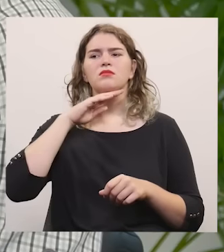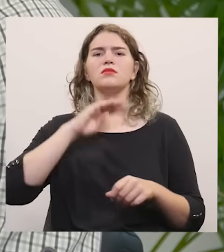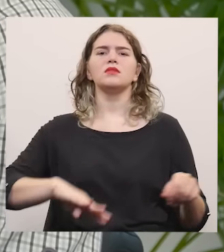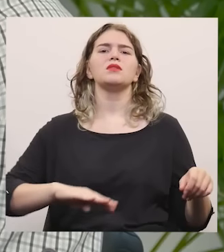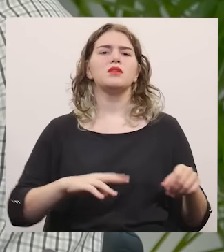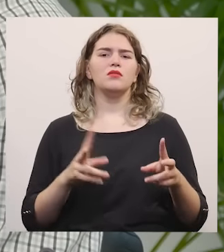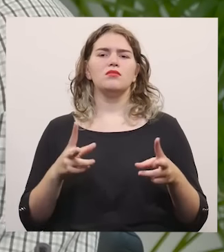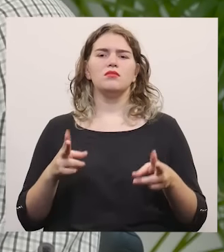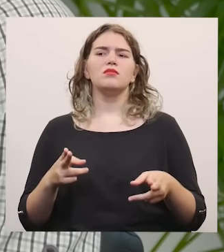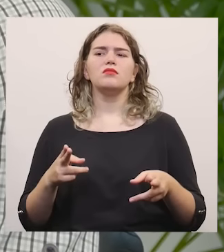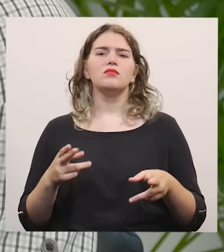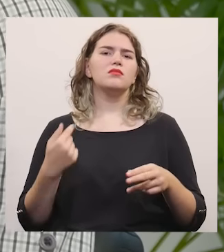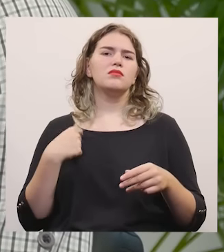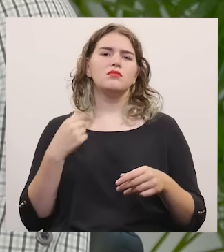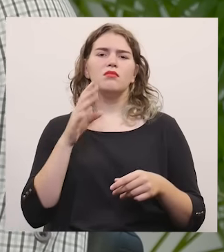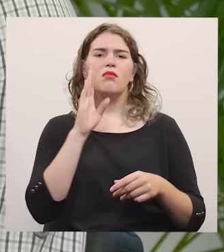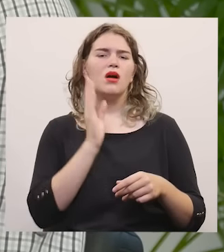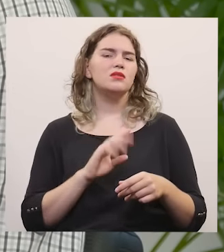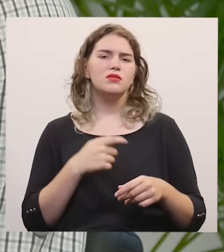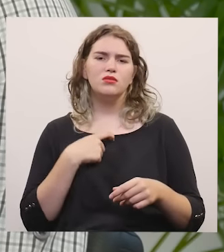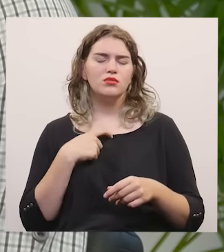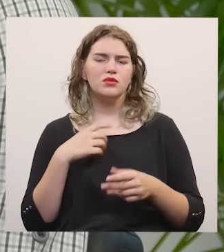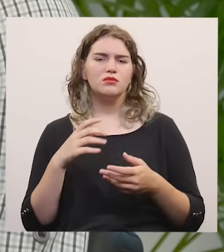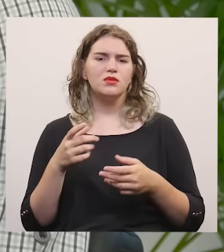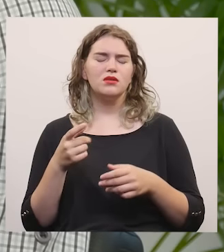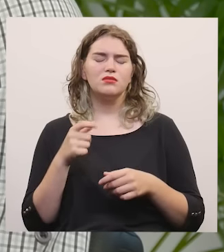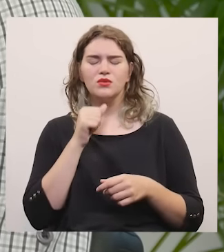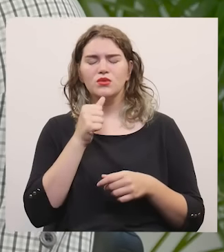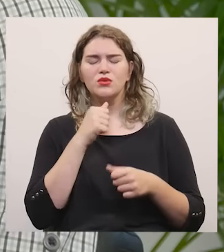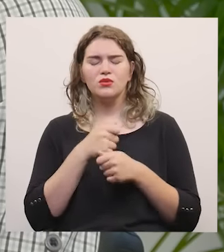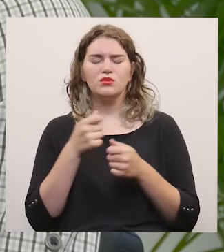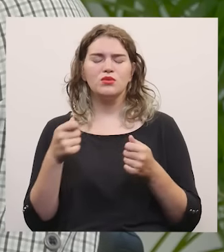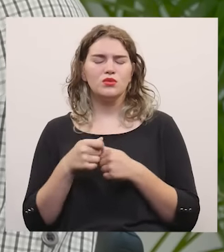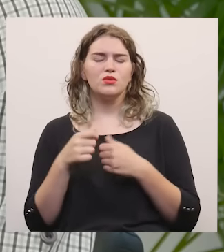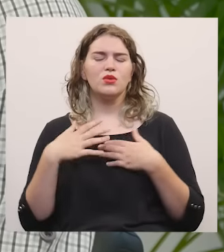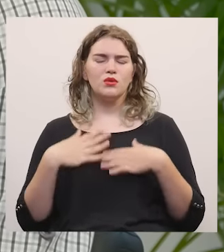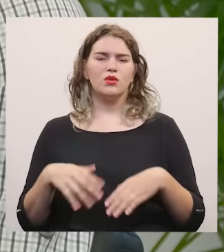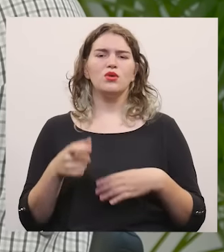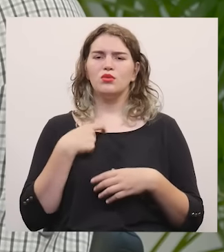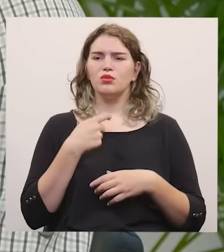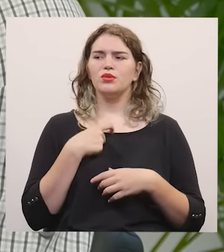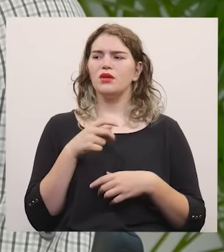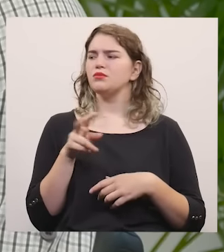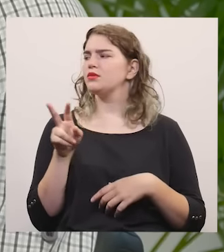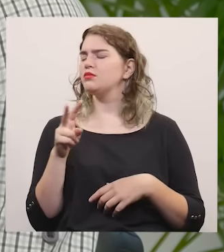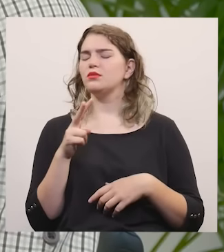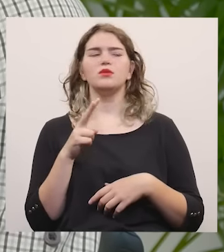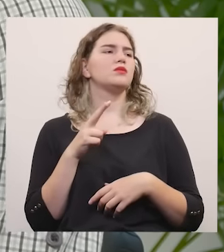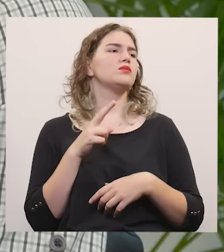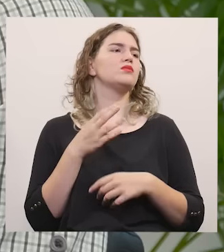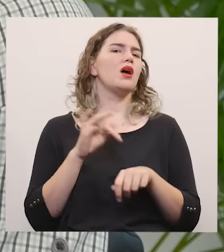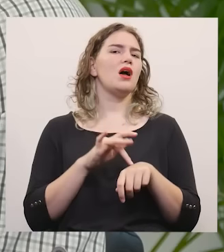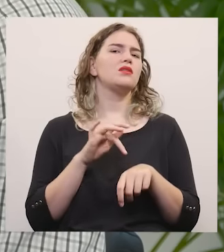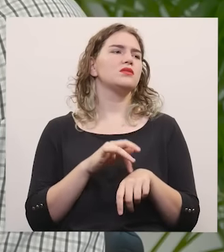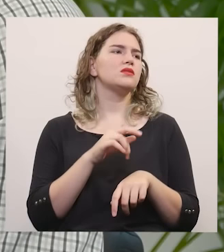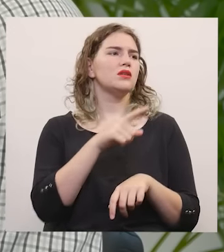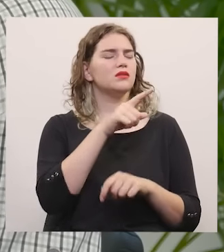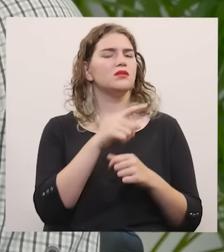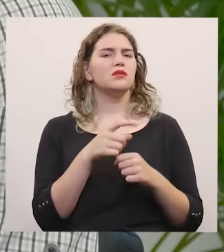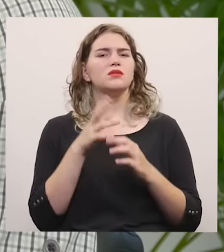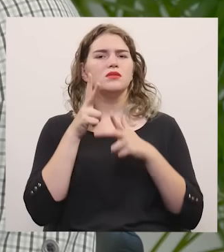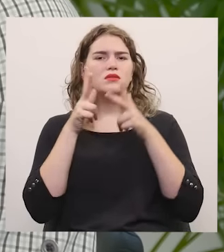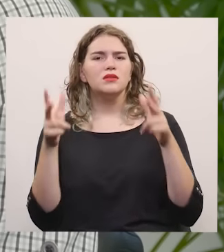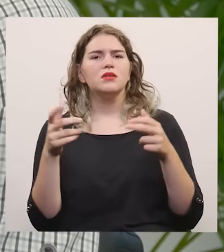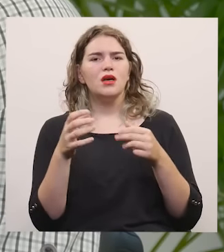eram pur și simplu paralizat. Aveam dureri în tot corpul, n-aveam nici putere să mă uit în camera de alături, să o stric pe asistenta care era